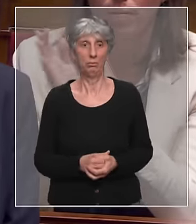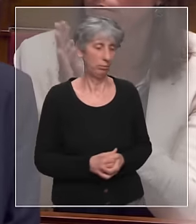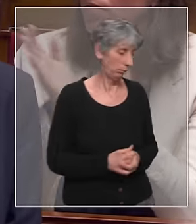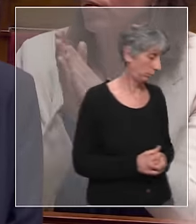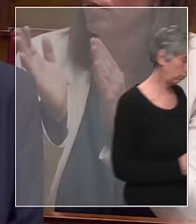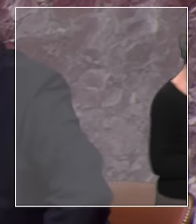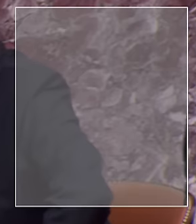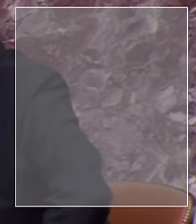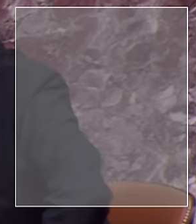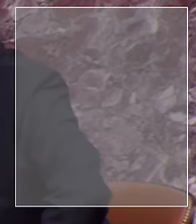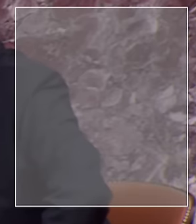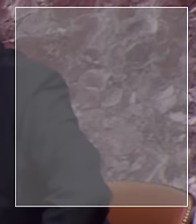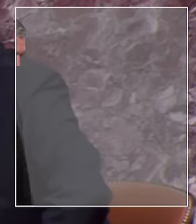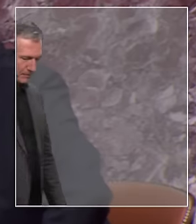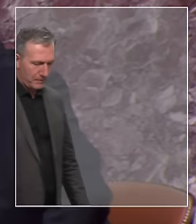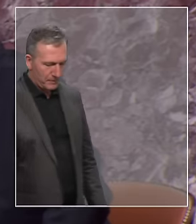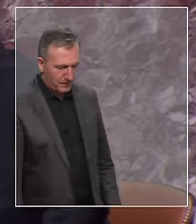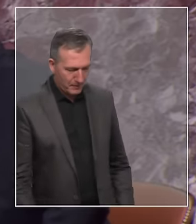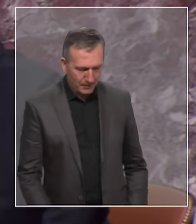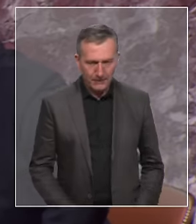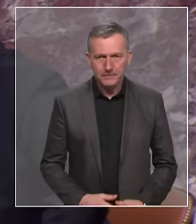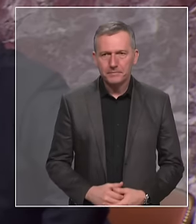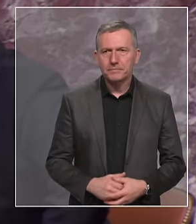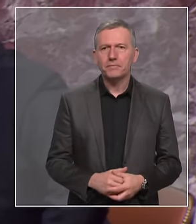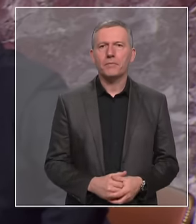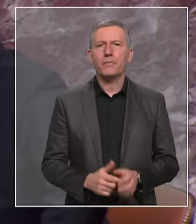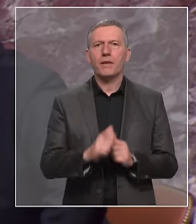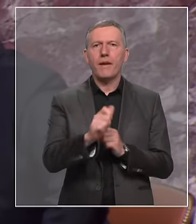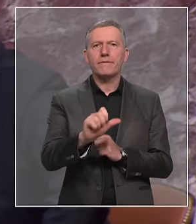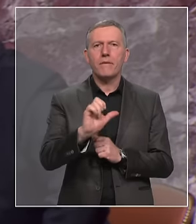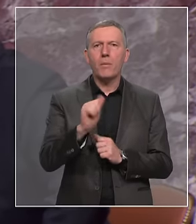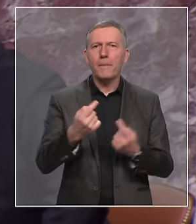Merci beaucoup, ma chère collègue. La parole est à monsieur le Premier ministre.